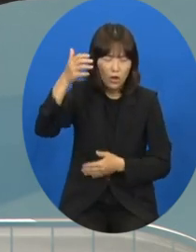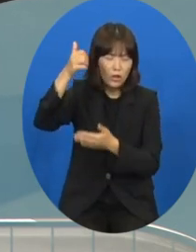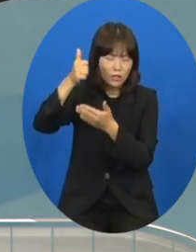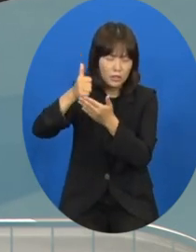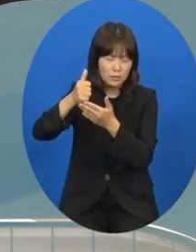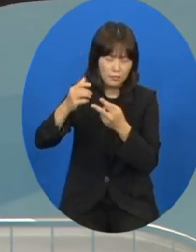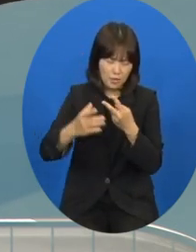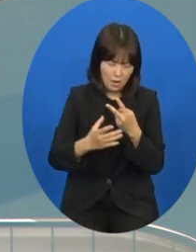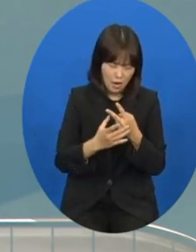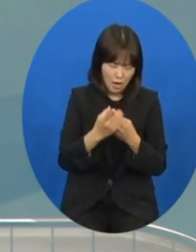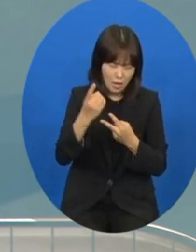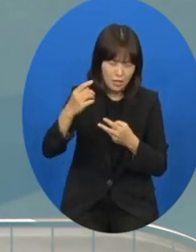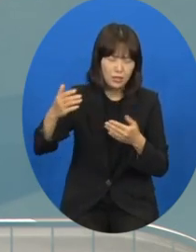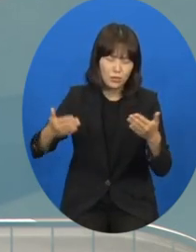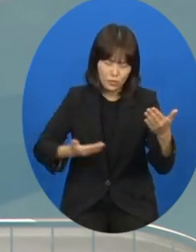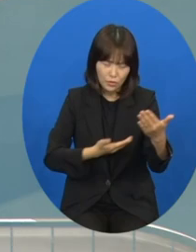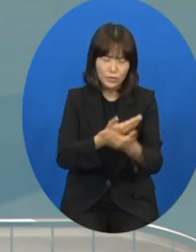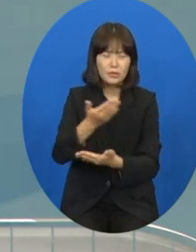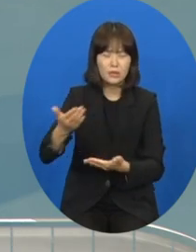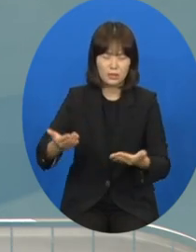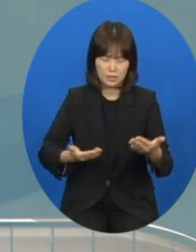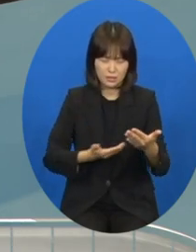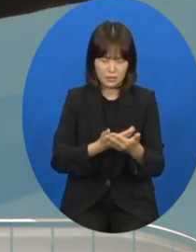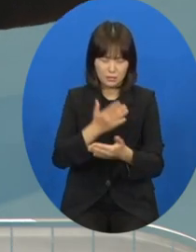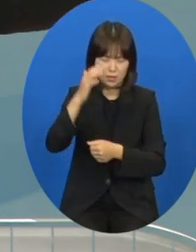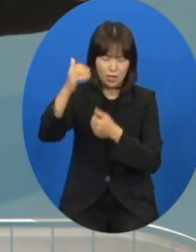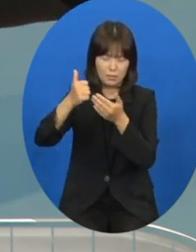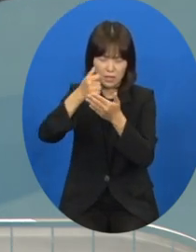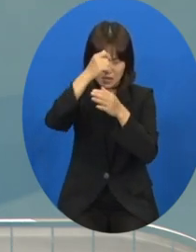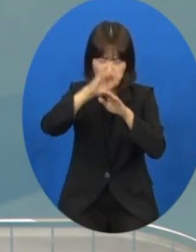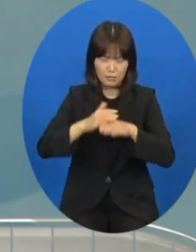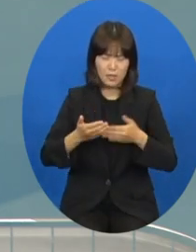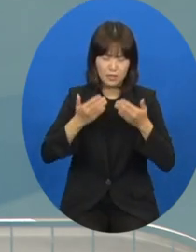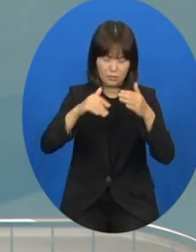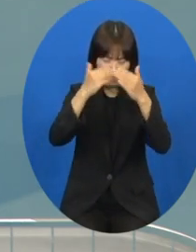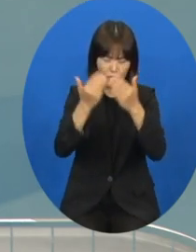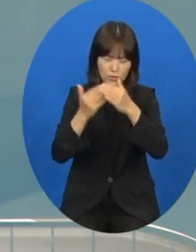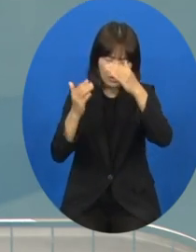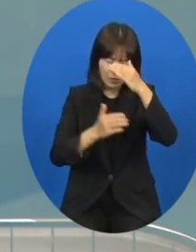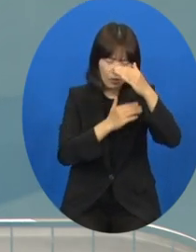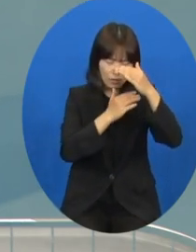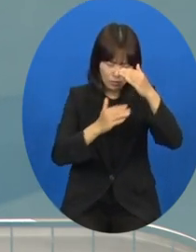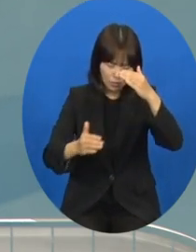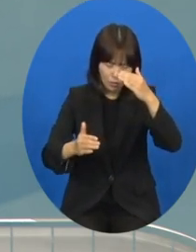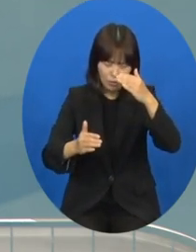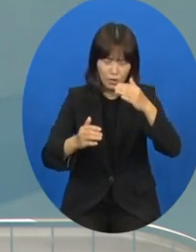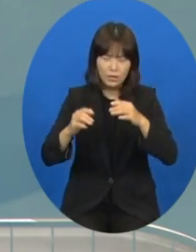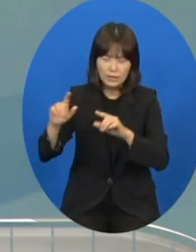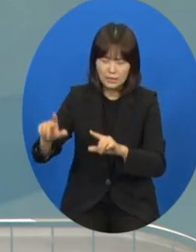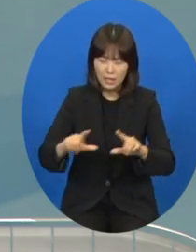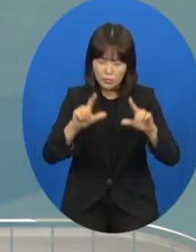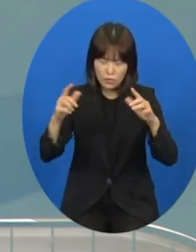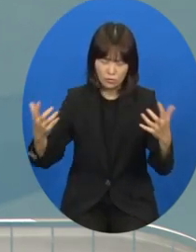하나 되도록 교통하심이 하나님께 예배하는 모든 성도들과 그